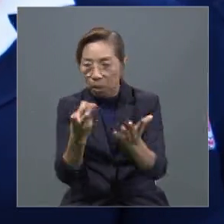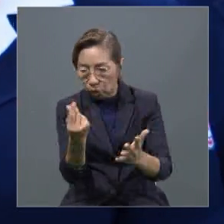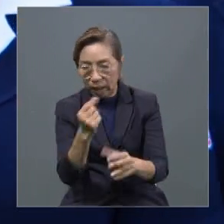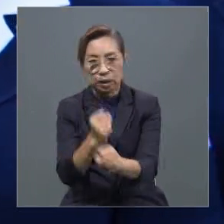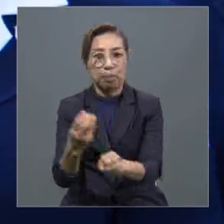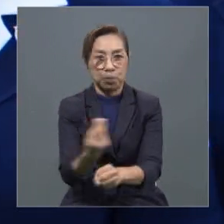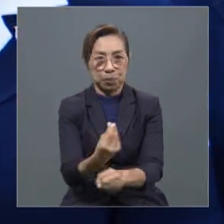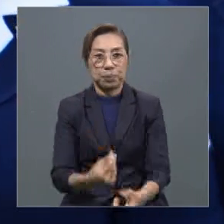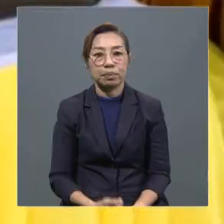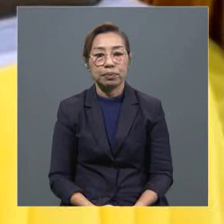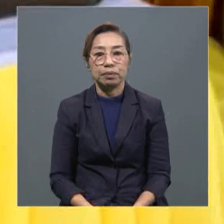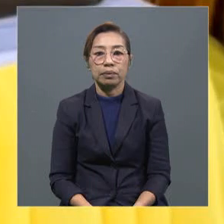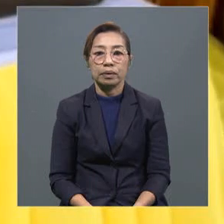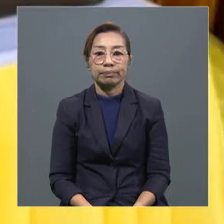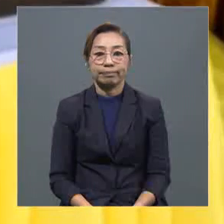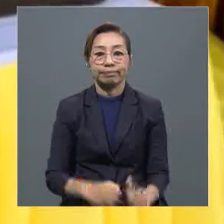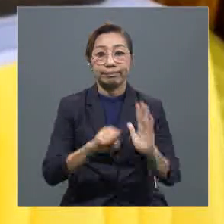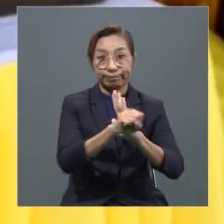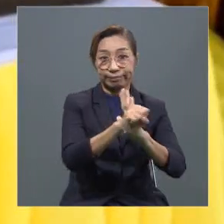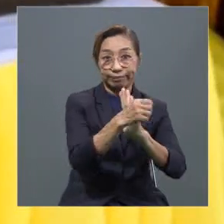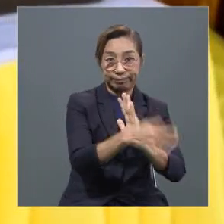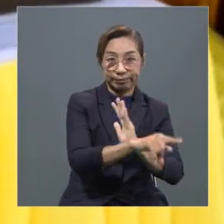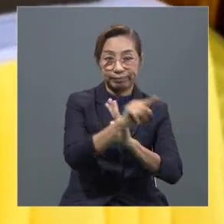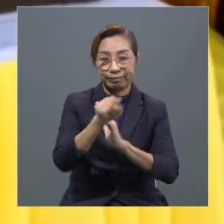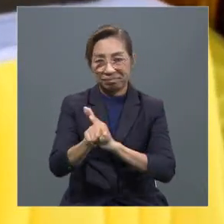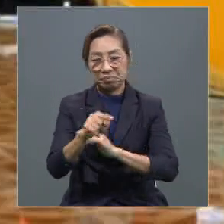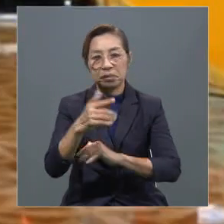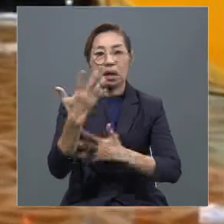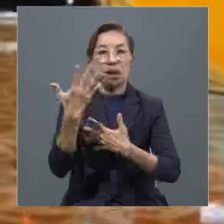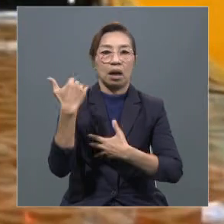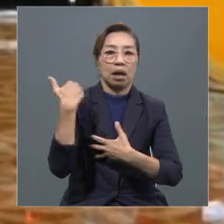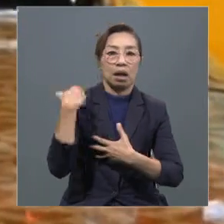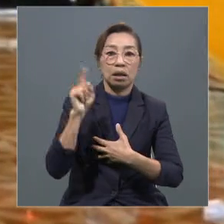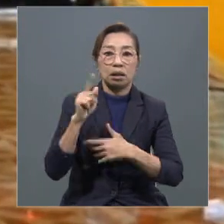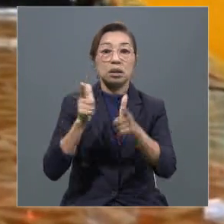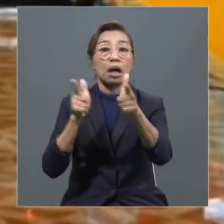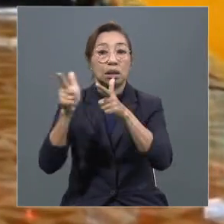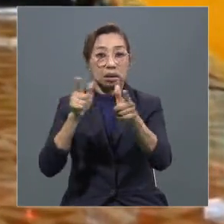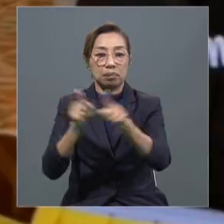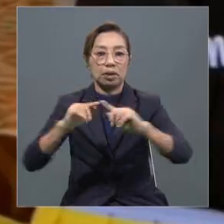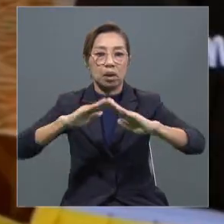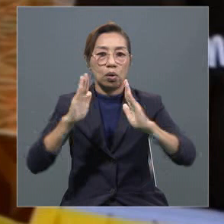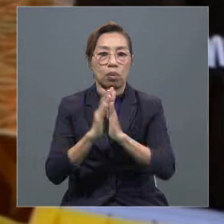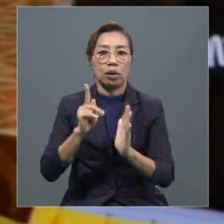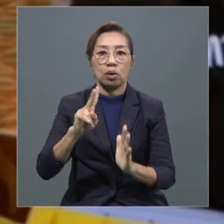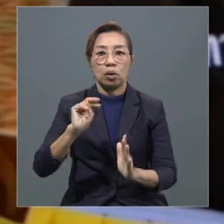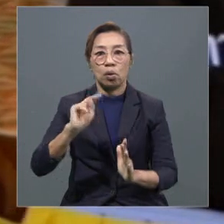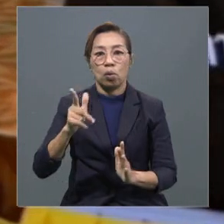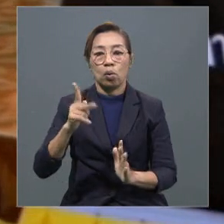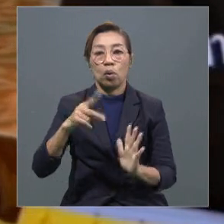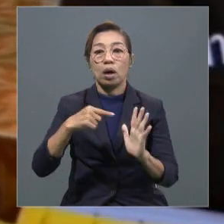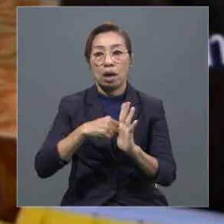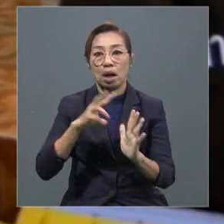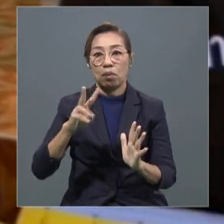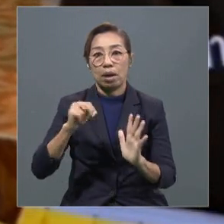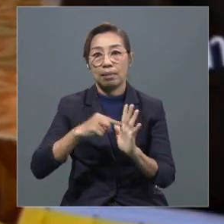ครับนอกจากที่จังหวัดสกลนครแล้วนะคะพายุฤดูร้อนก็เกิดขึ้นที่จังหวัดเลยค่ะที่วัดคงคาวนารามบ้านท่าสวรรค์